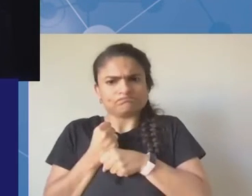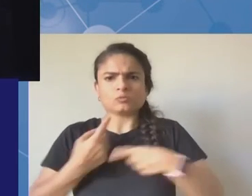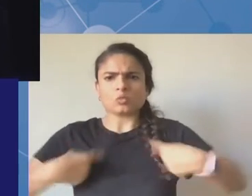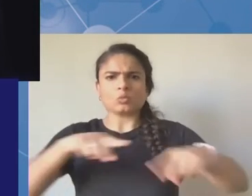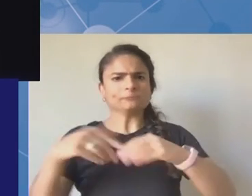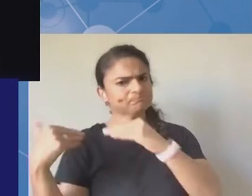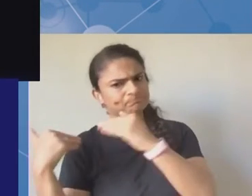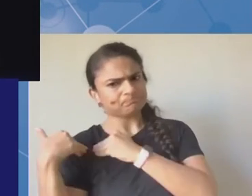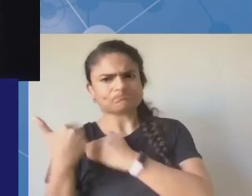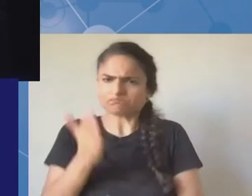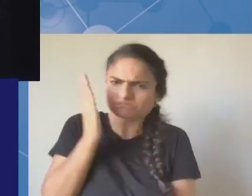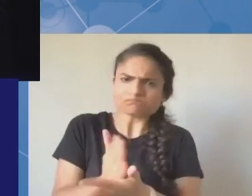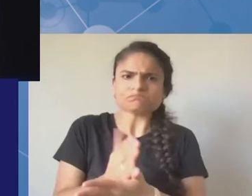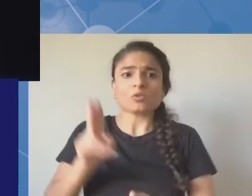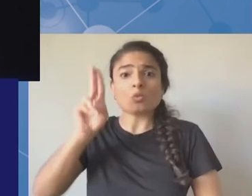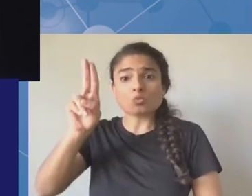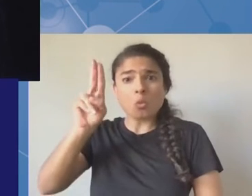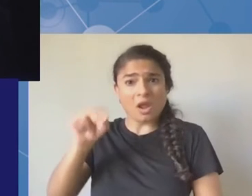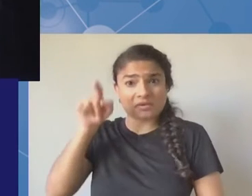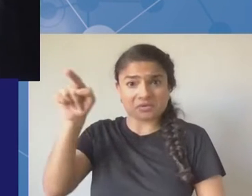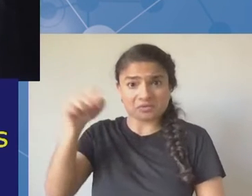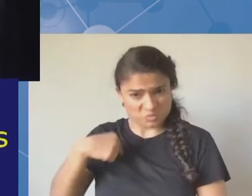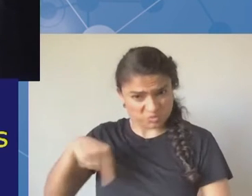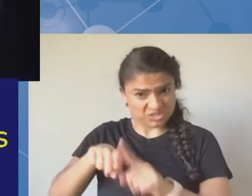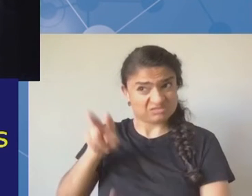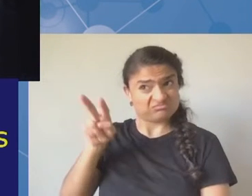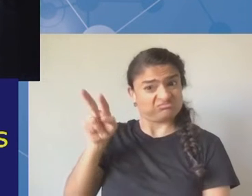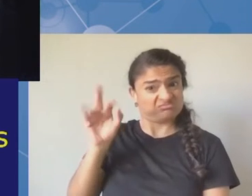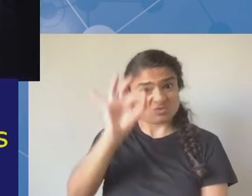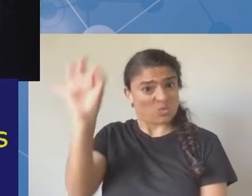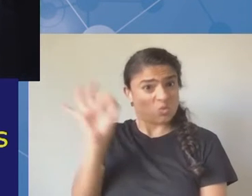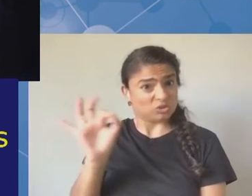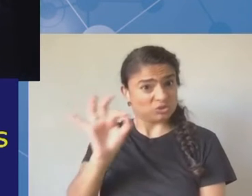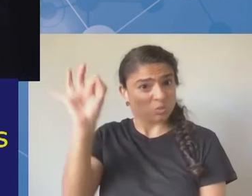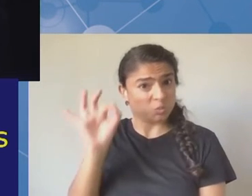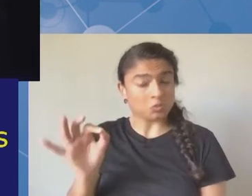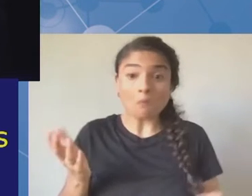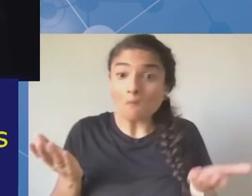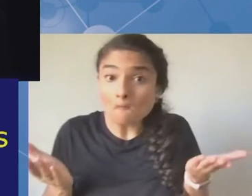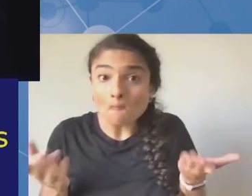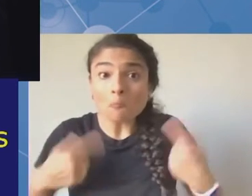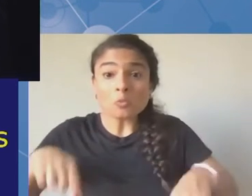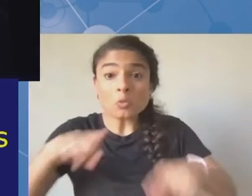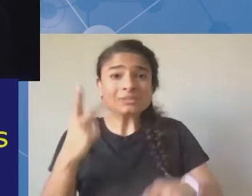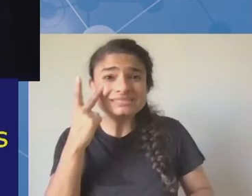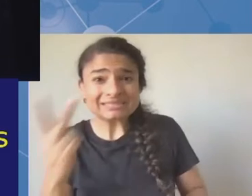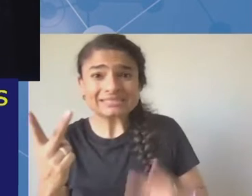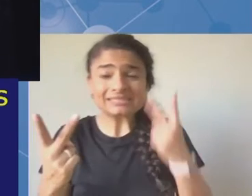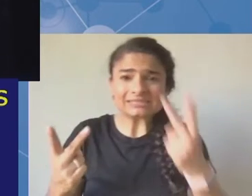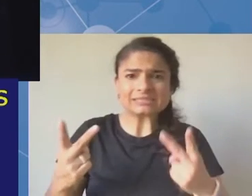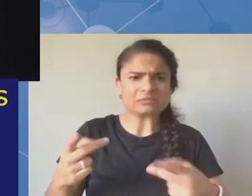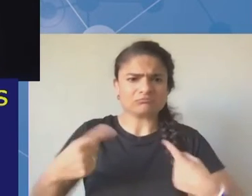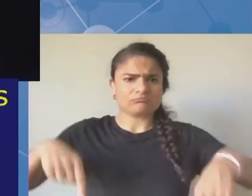на наши встречи, особенно на ближайший саммит IGF, также представителей правительств и